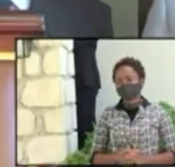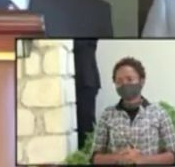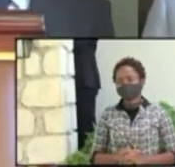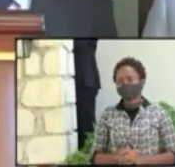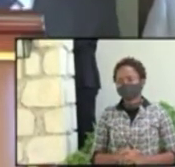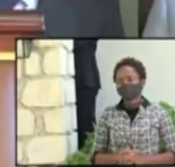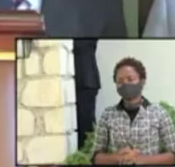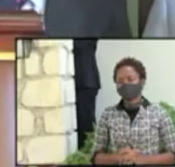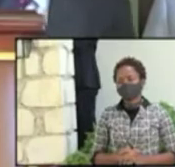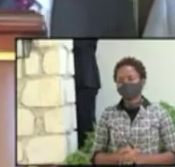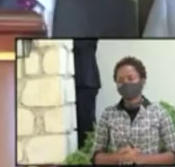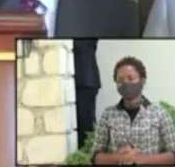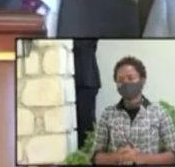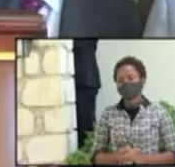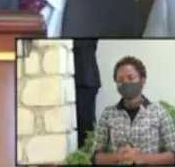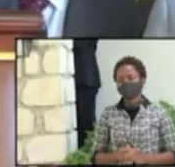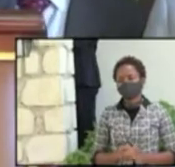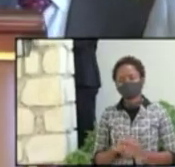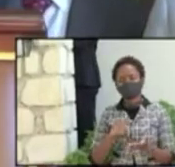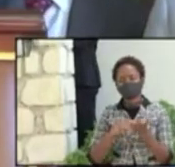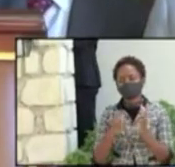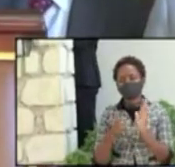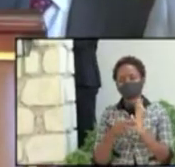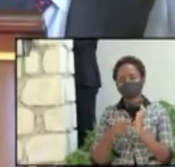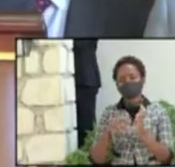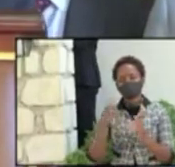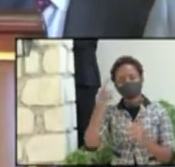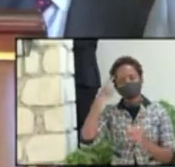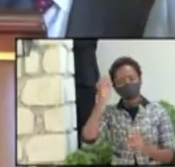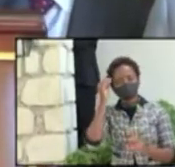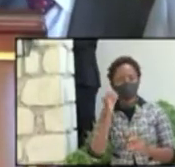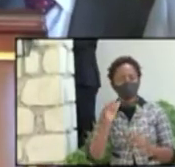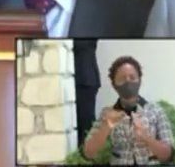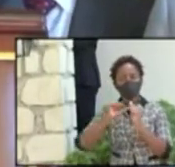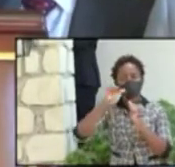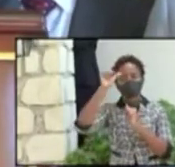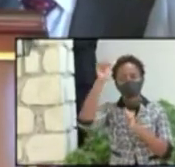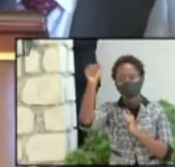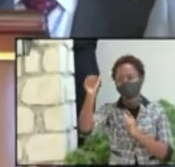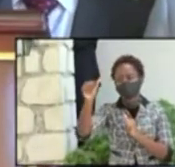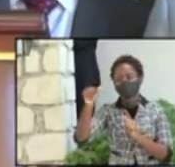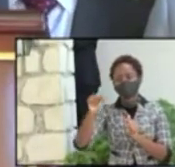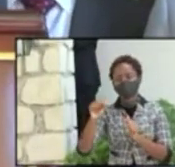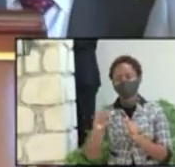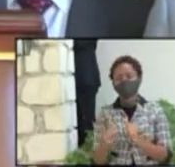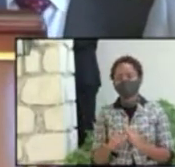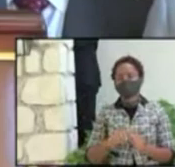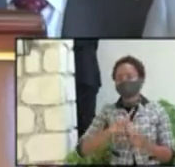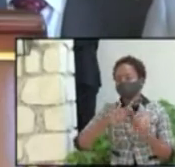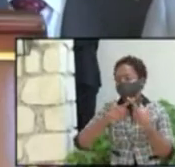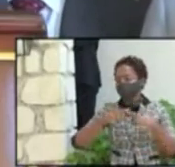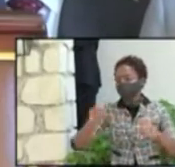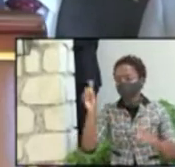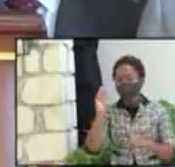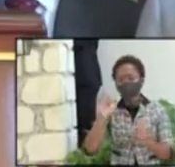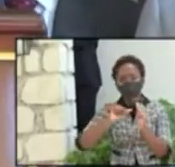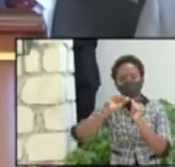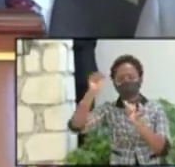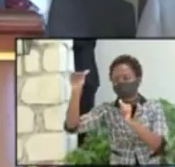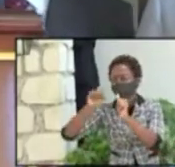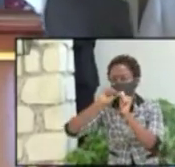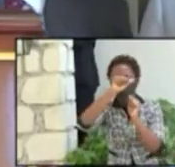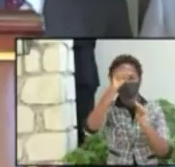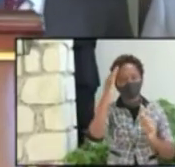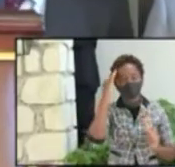section communale Caris Bombado police BDN tout côté qu'on est